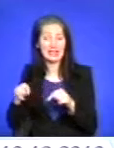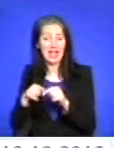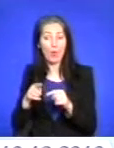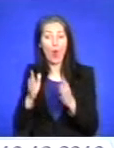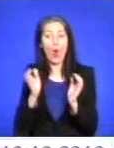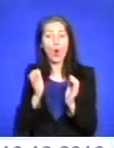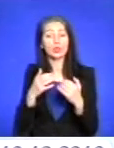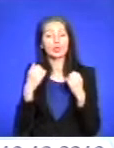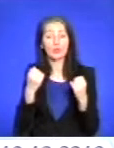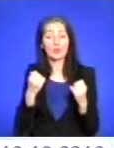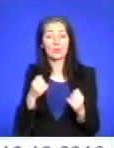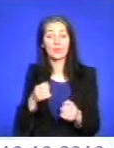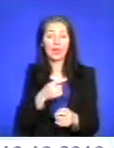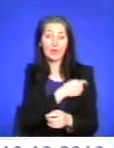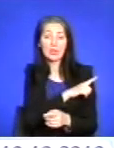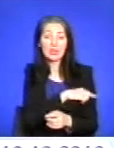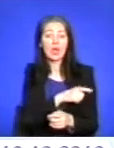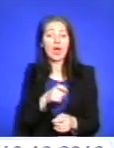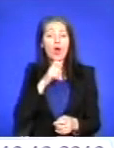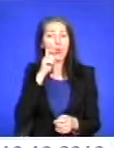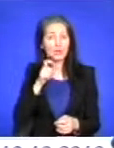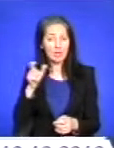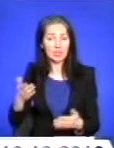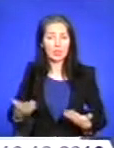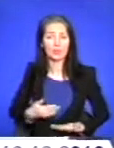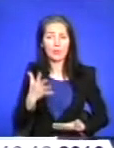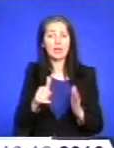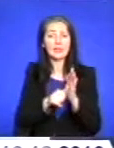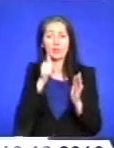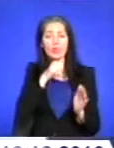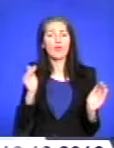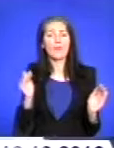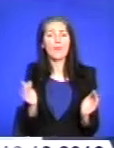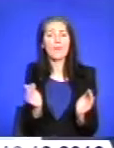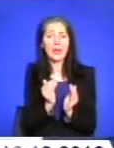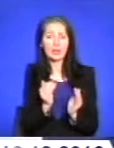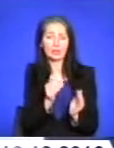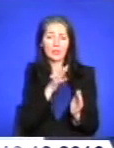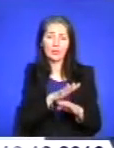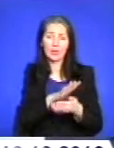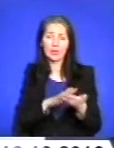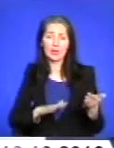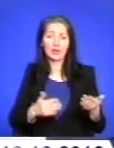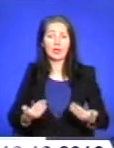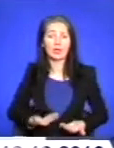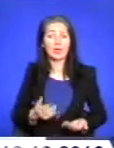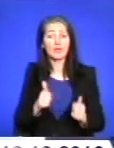Українці живуть на 5-7 років менше, ніж в сусідніх країнах Європи,